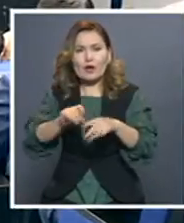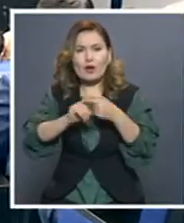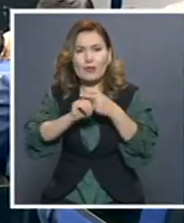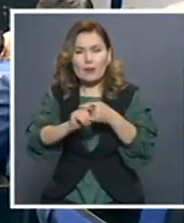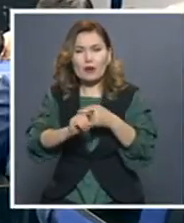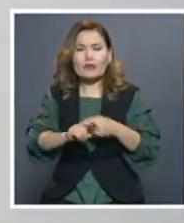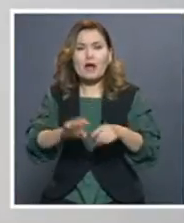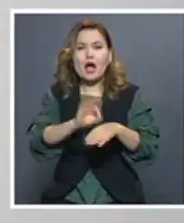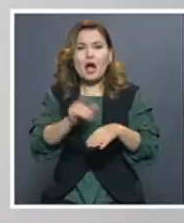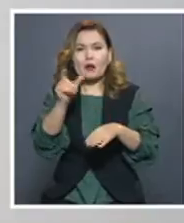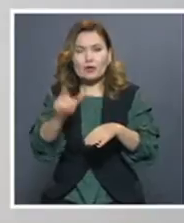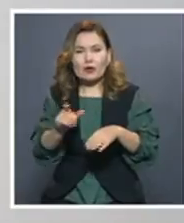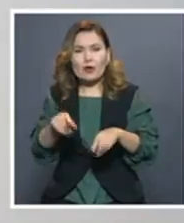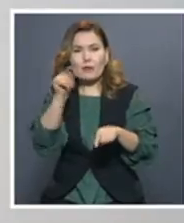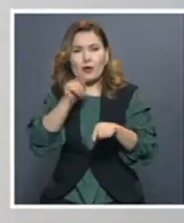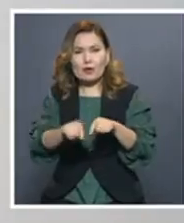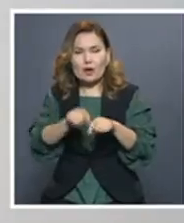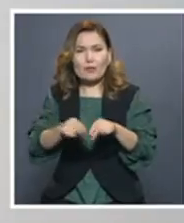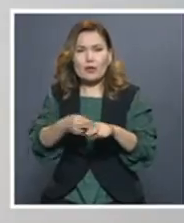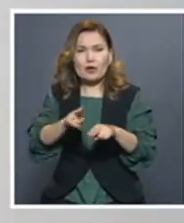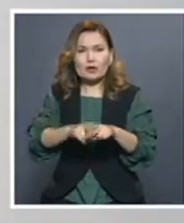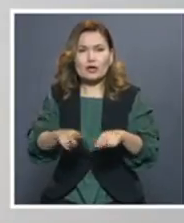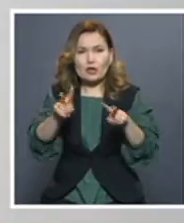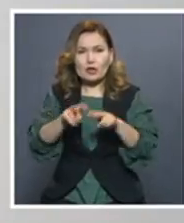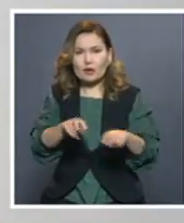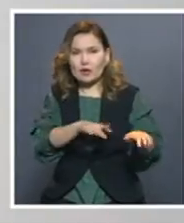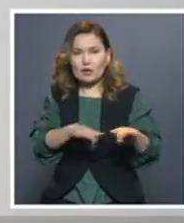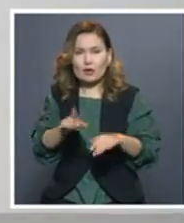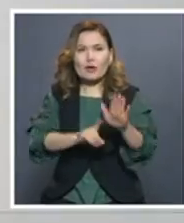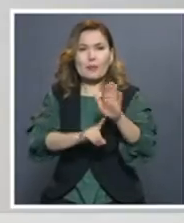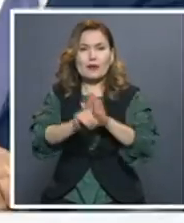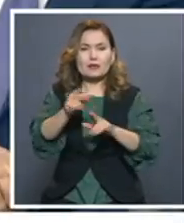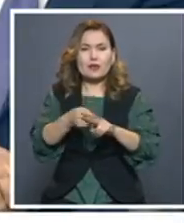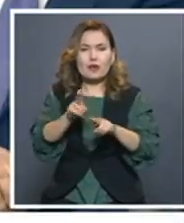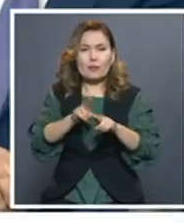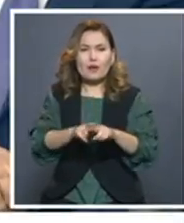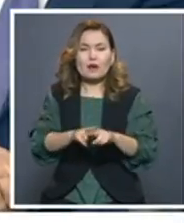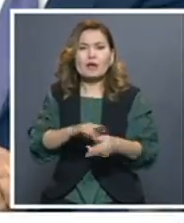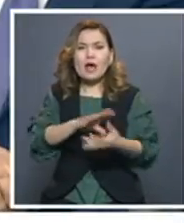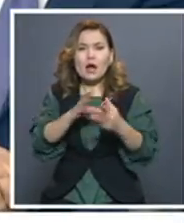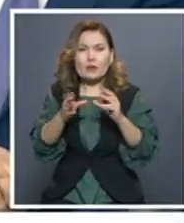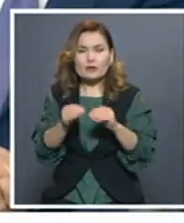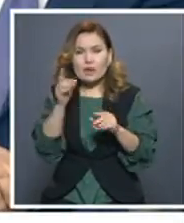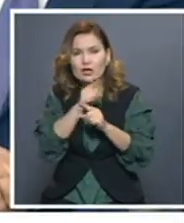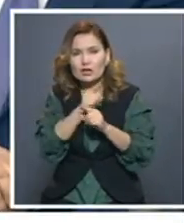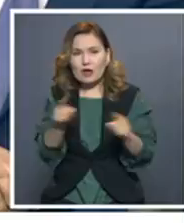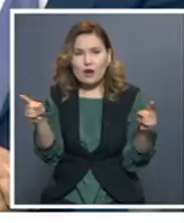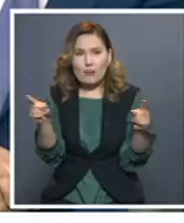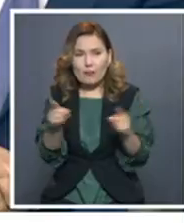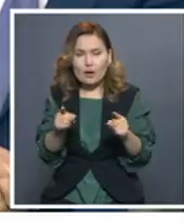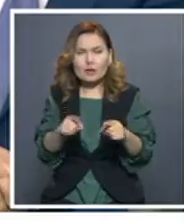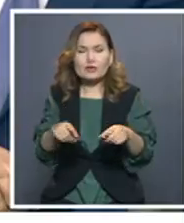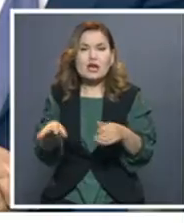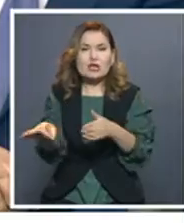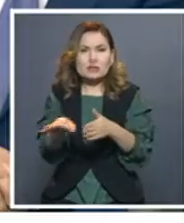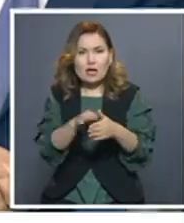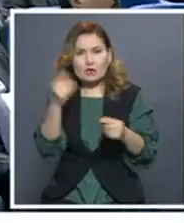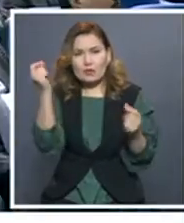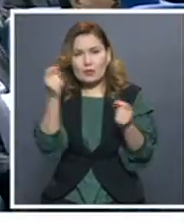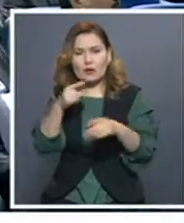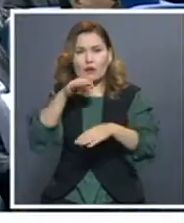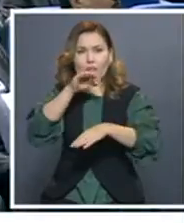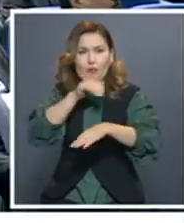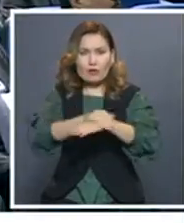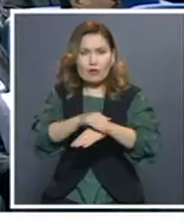деген науқастардан сынама алынып, зерттеулер жүргізілуде. Диагностикалық жүйе аз ғана уақыттың ішінде дайындалды. Оны білім және